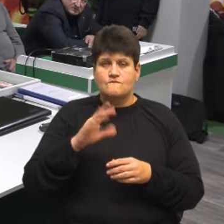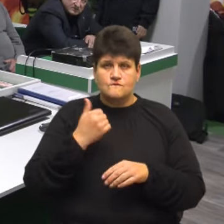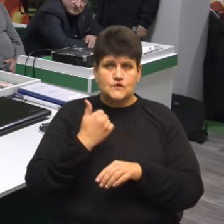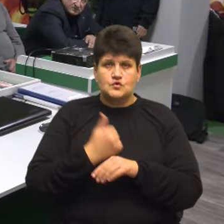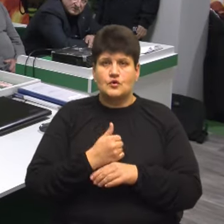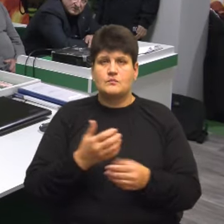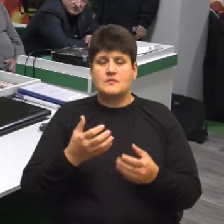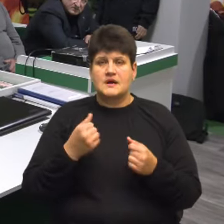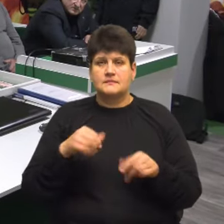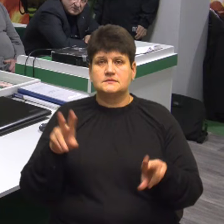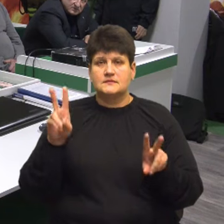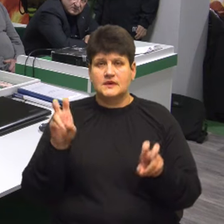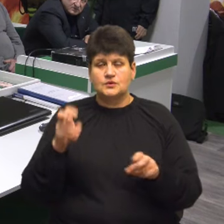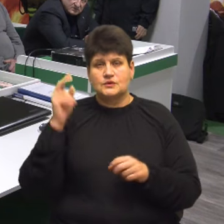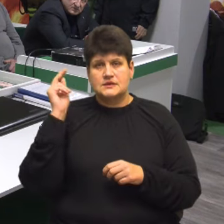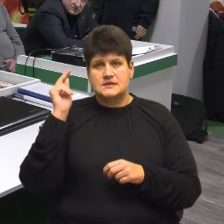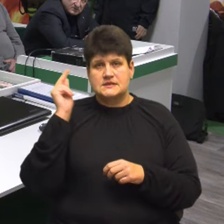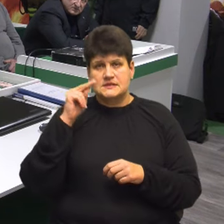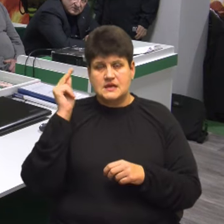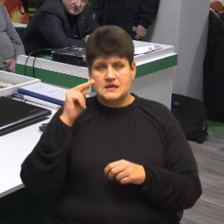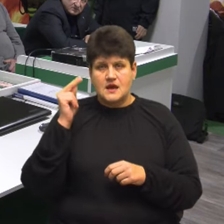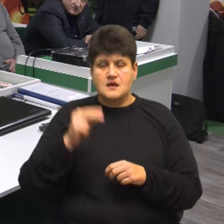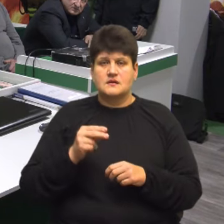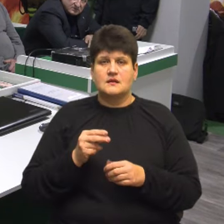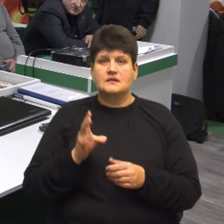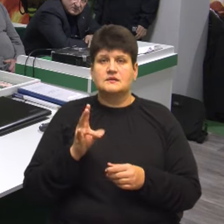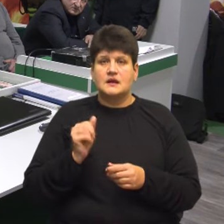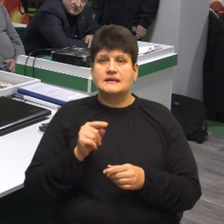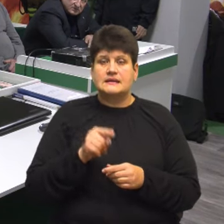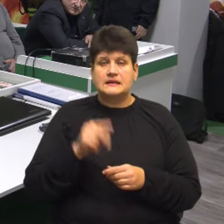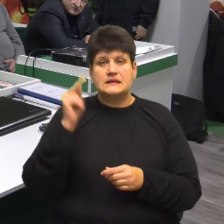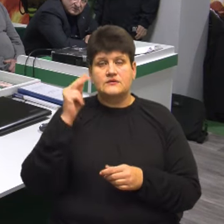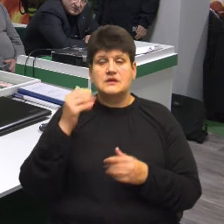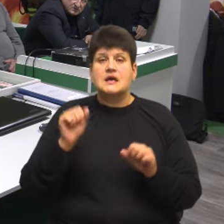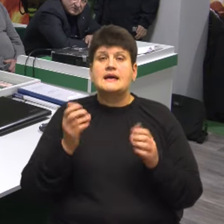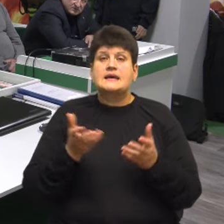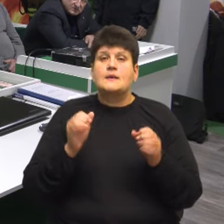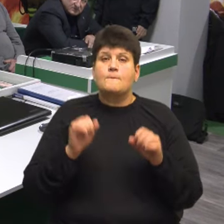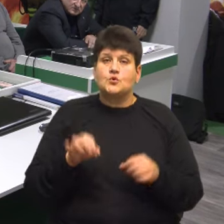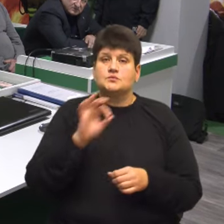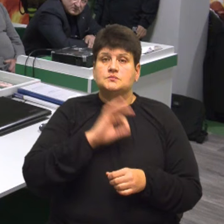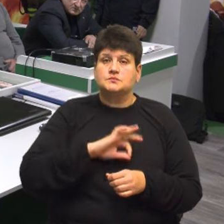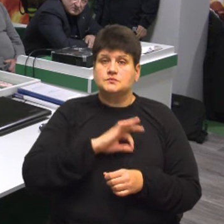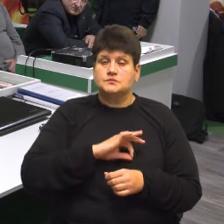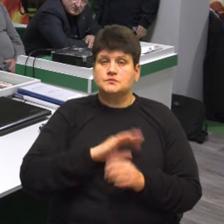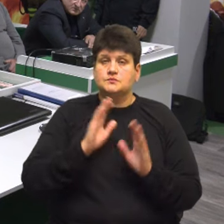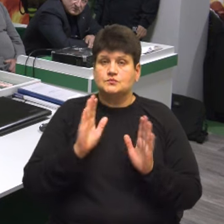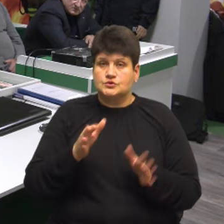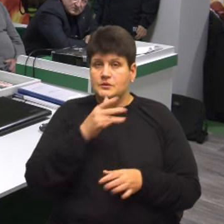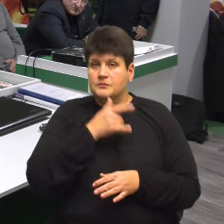беремо тематику занять, акцентуємо тематику занять на тих навичках, які можуть пригодитися їм під